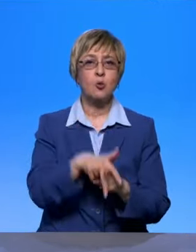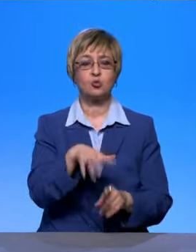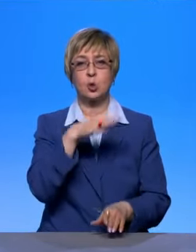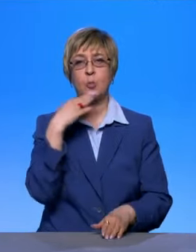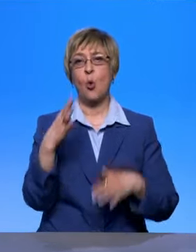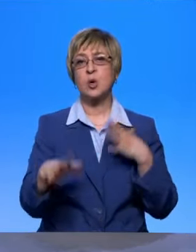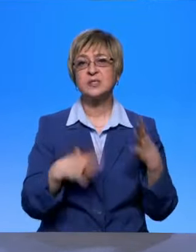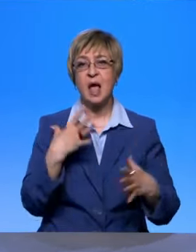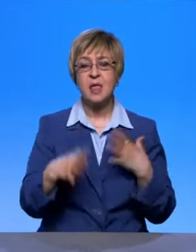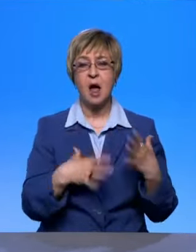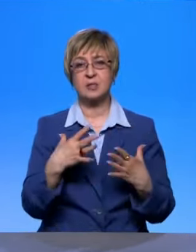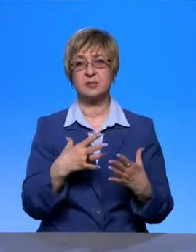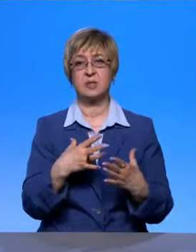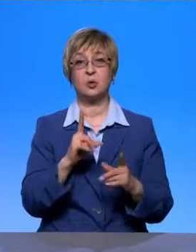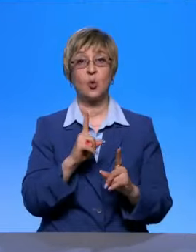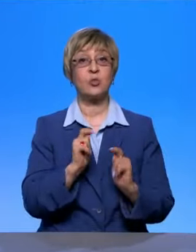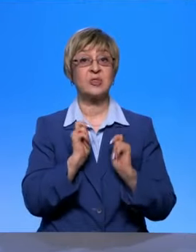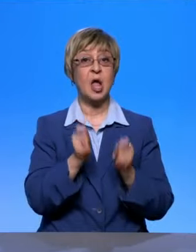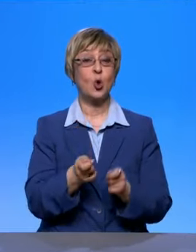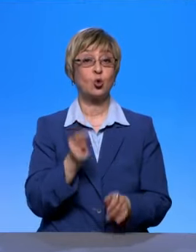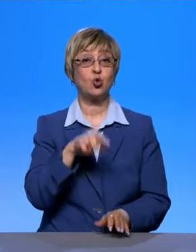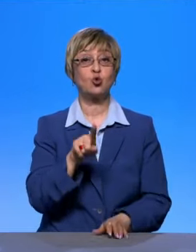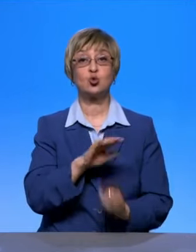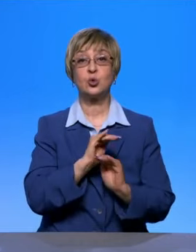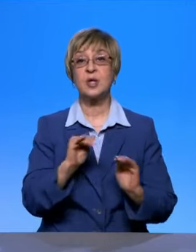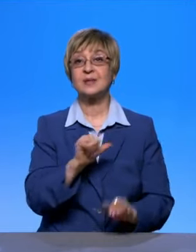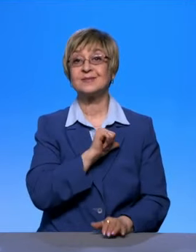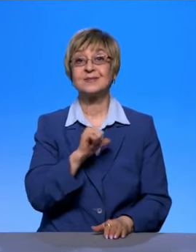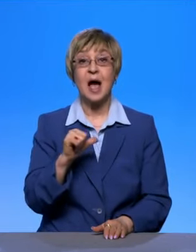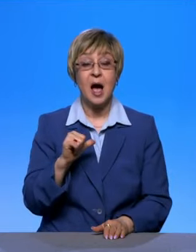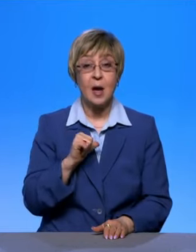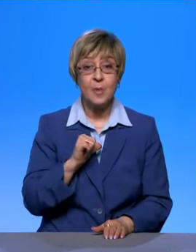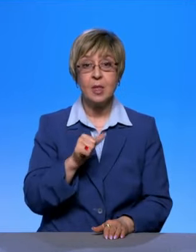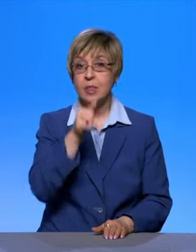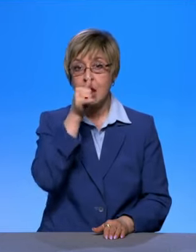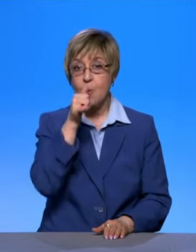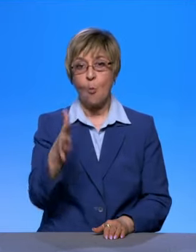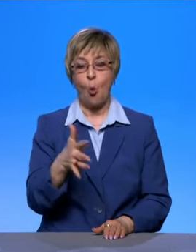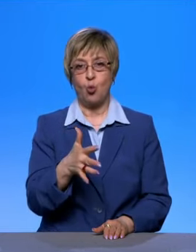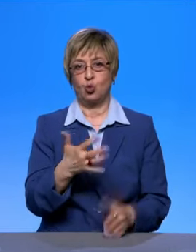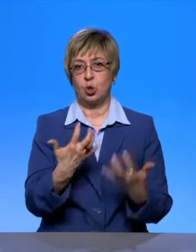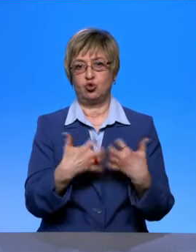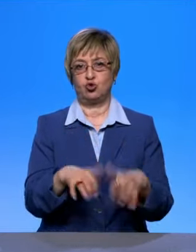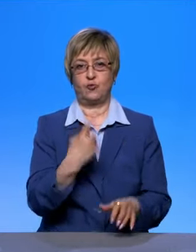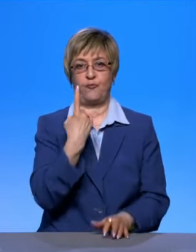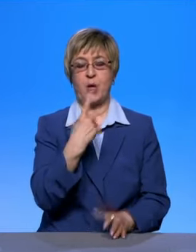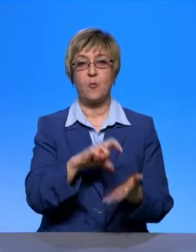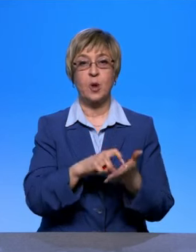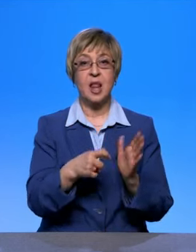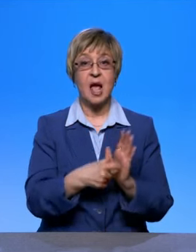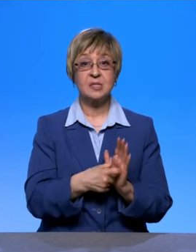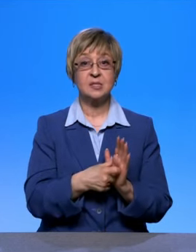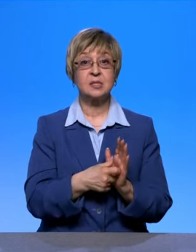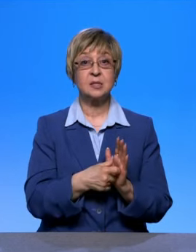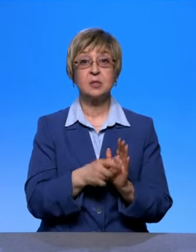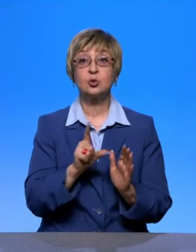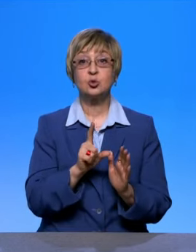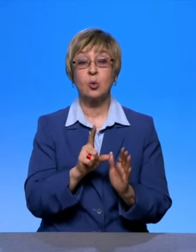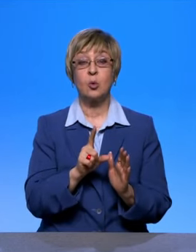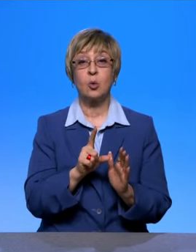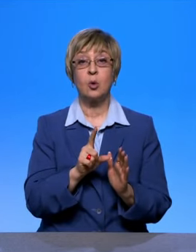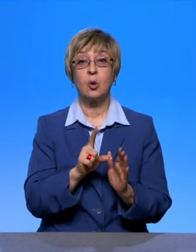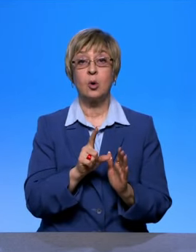но дается то, что дети сами самостоятельно решить не могут в первом классе. Получается, повторно учатся